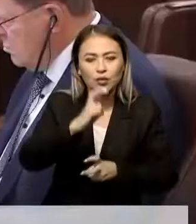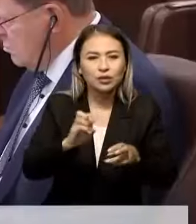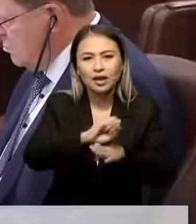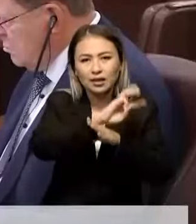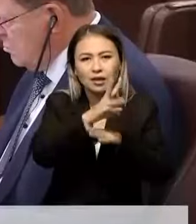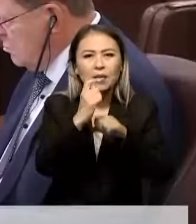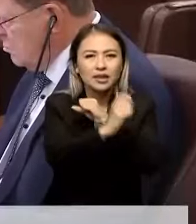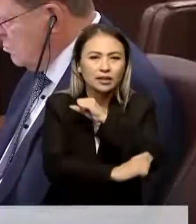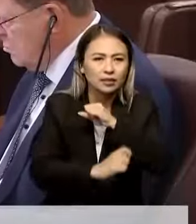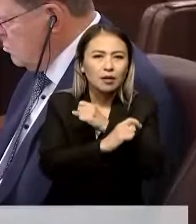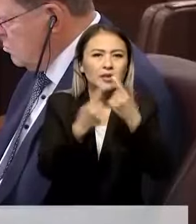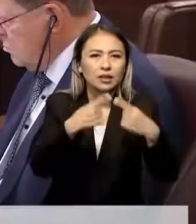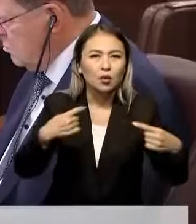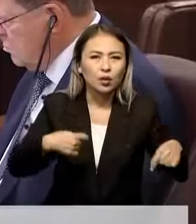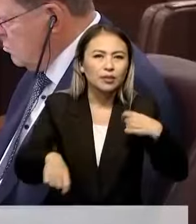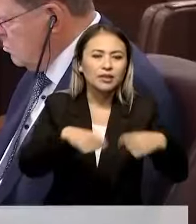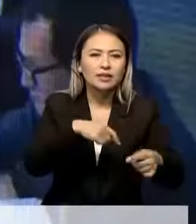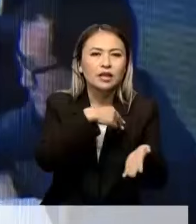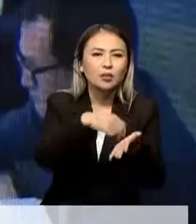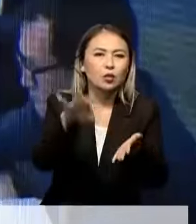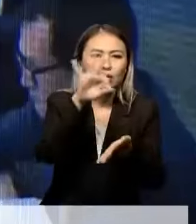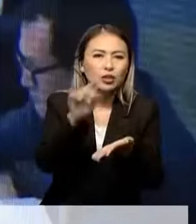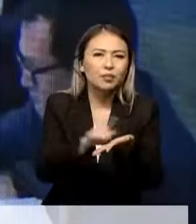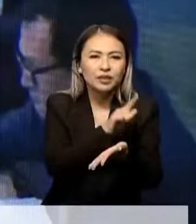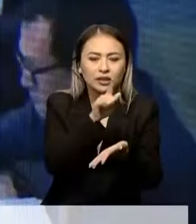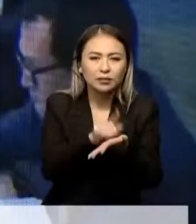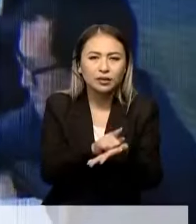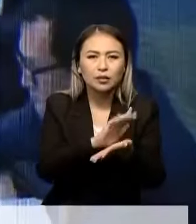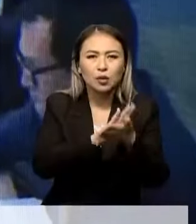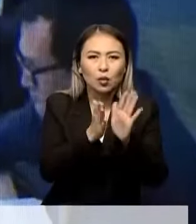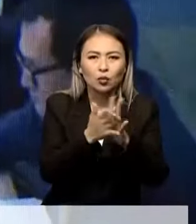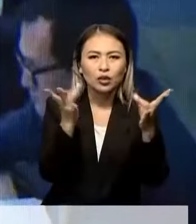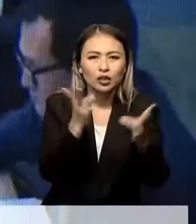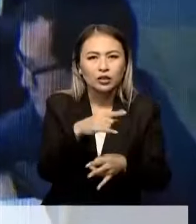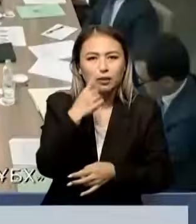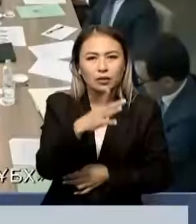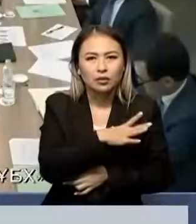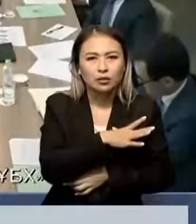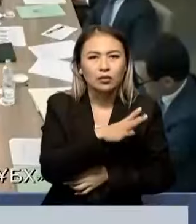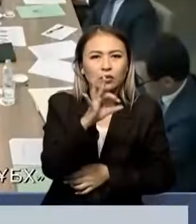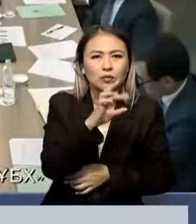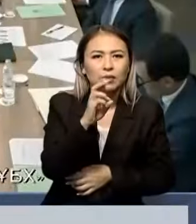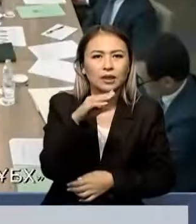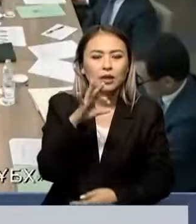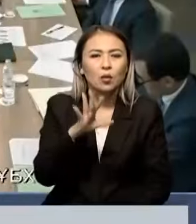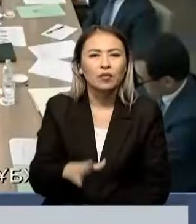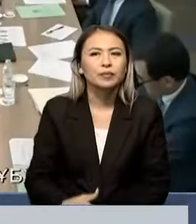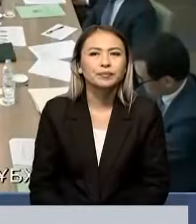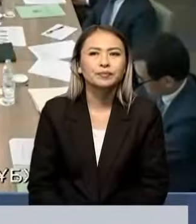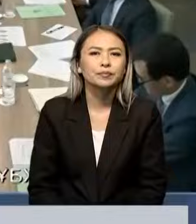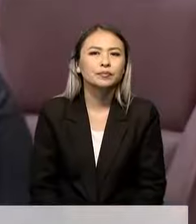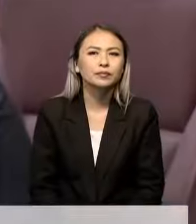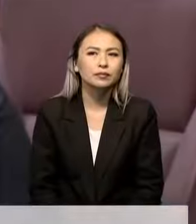өндірістің жабдықтарын, материалдарын, басқа да тауарларын сатып алу бойынша міндеттемелер қою қажет деп атап өтті Олжас Бектенов.